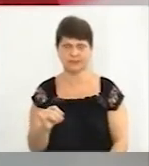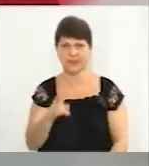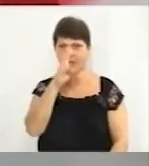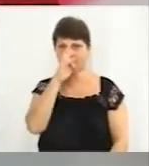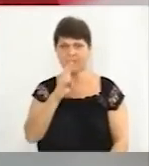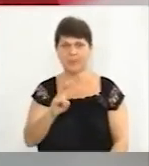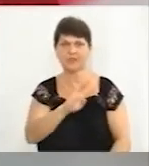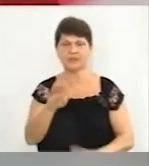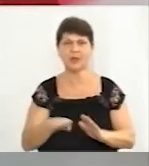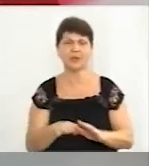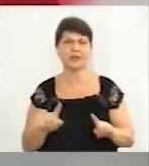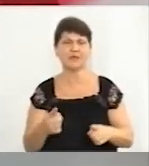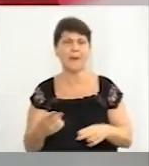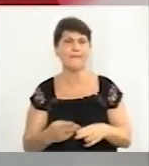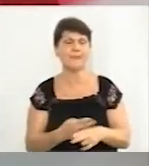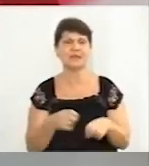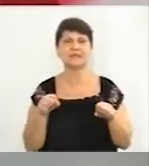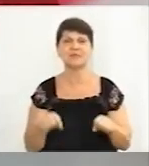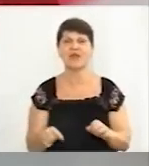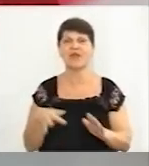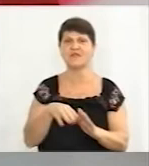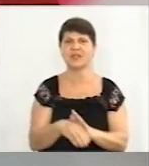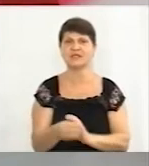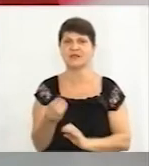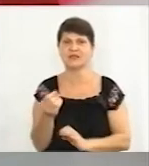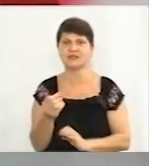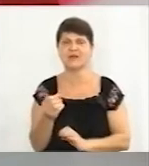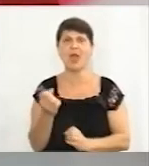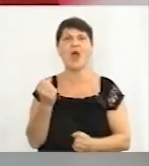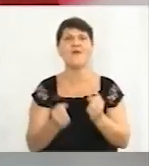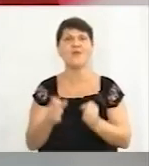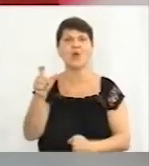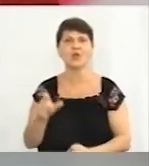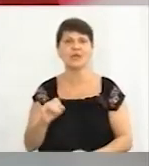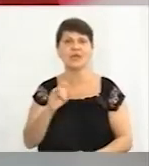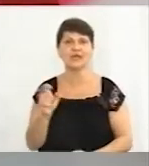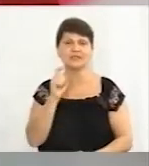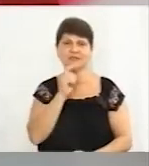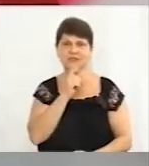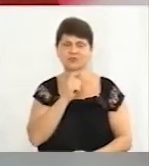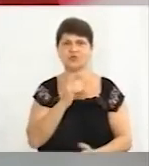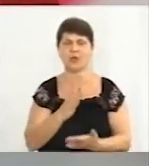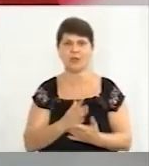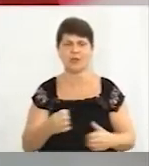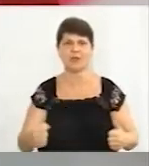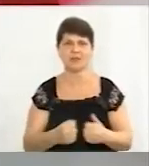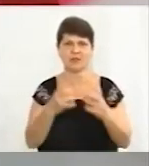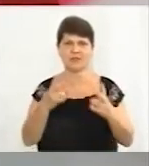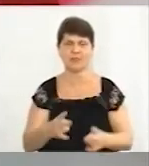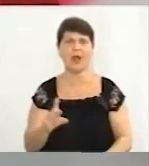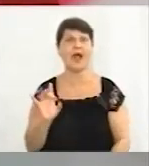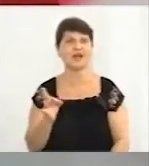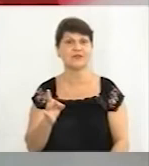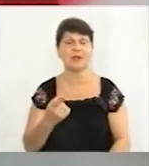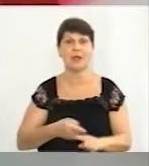2 місяці під вартою без права внесення застави проведе водій з Вінниччини, який спричинив смертельну ДТП на Рівненщині. Це рішення